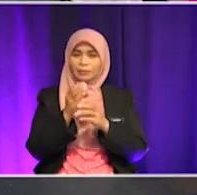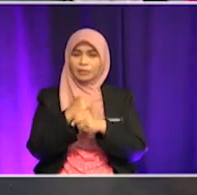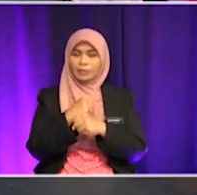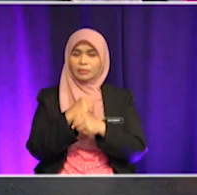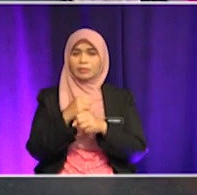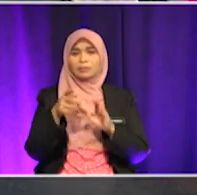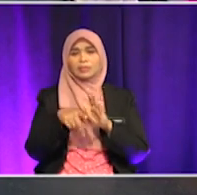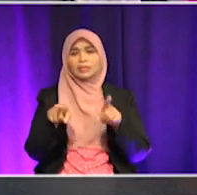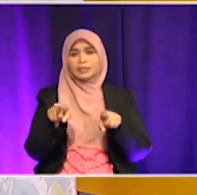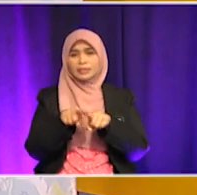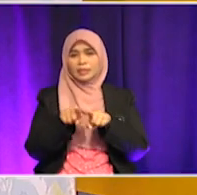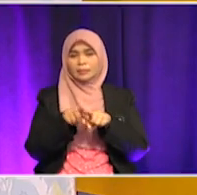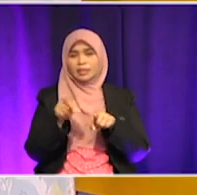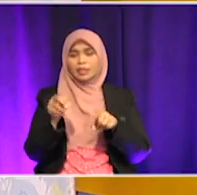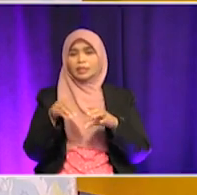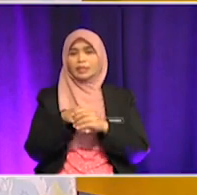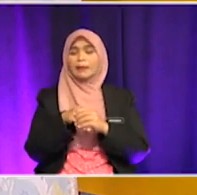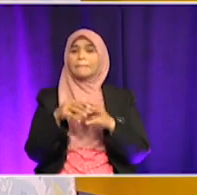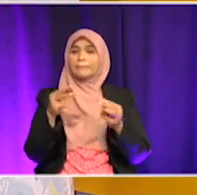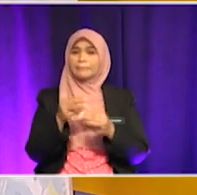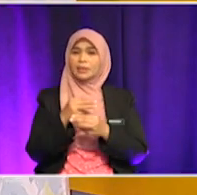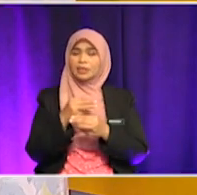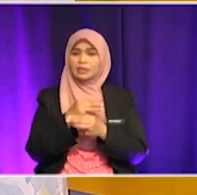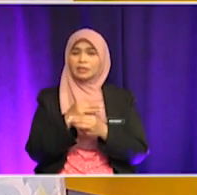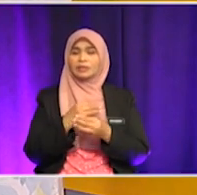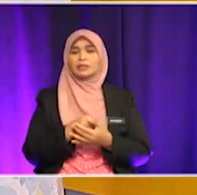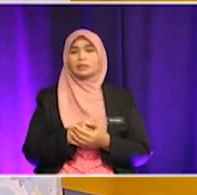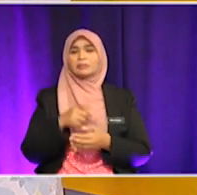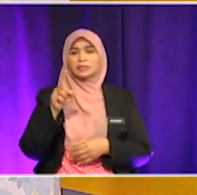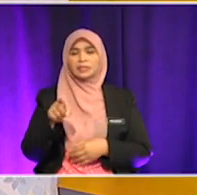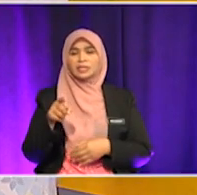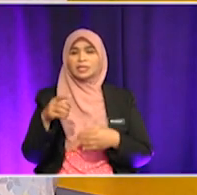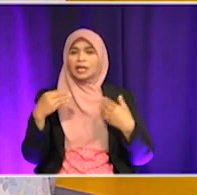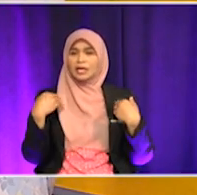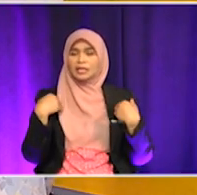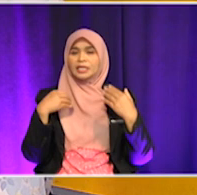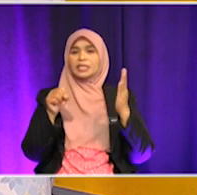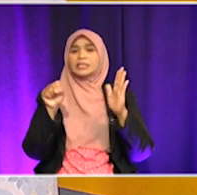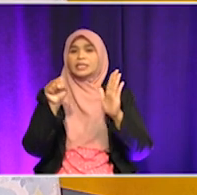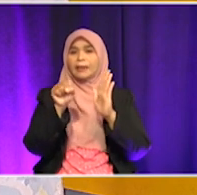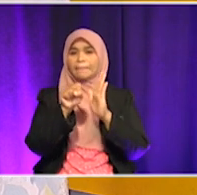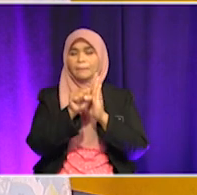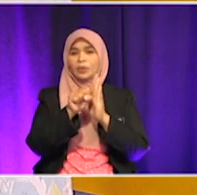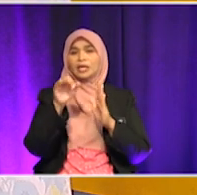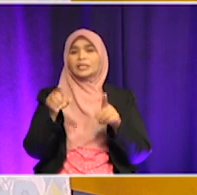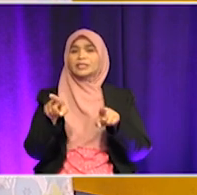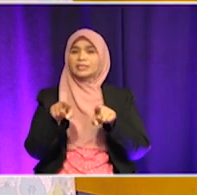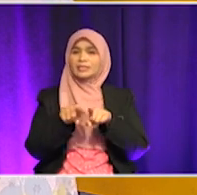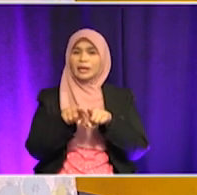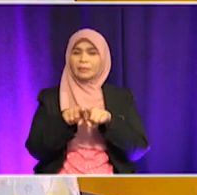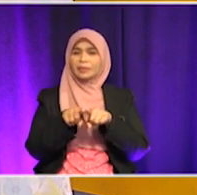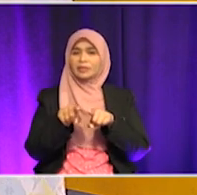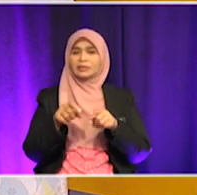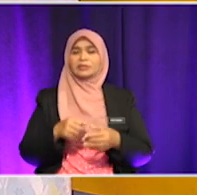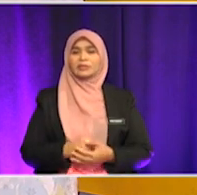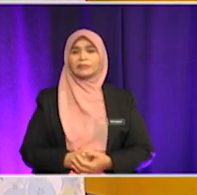dalam matematik, okey, ditulis dalam bentuk persamaan mesti kena ada simbol sama dengan. Okey. Ya, yang